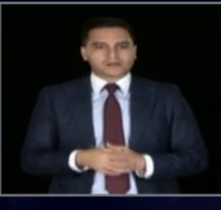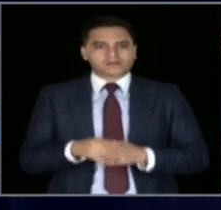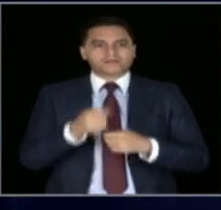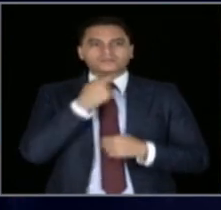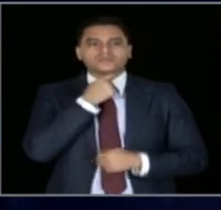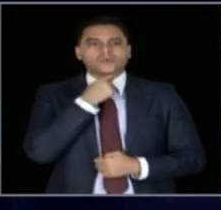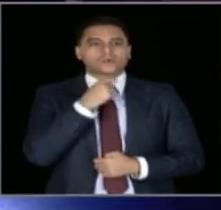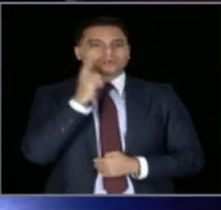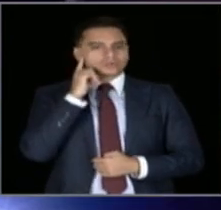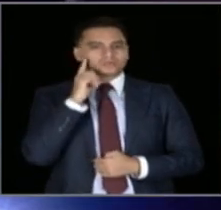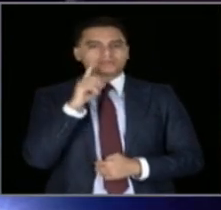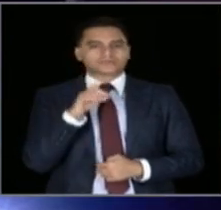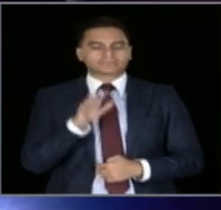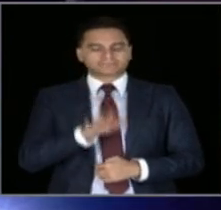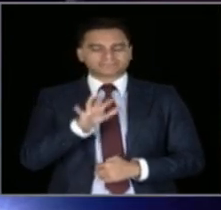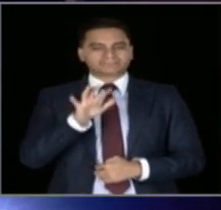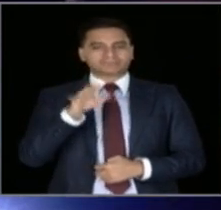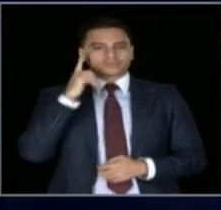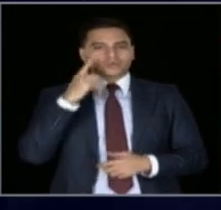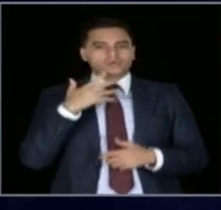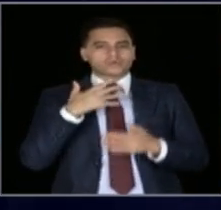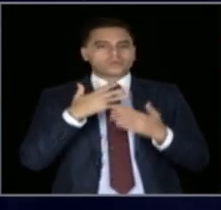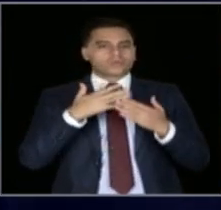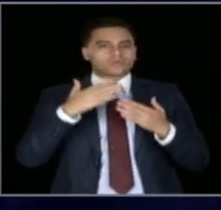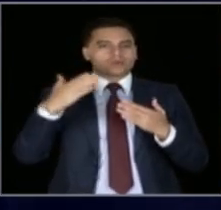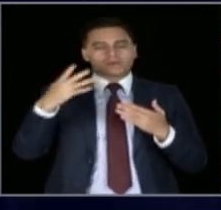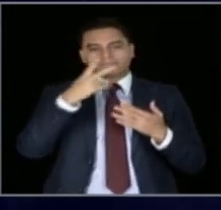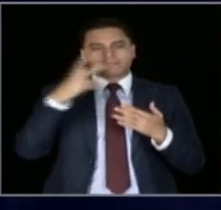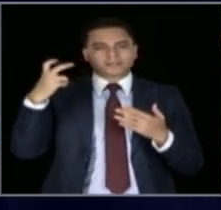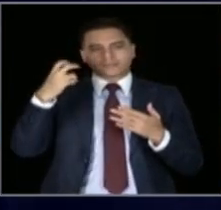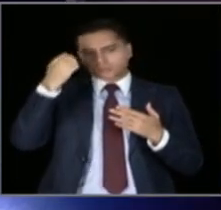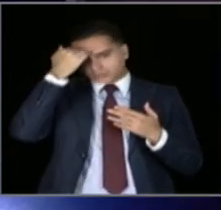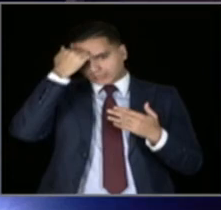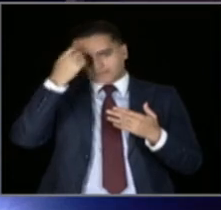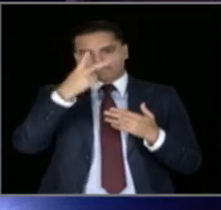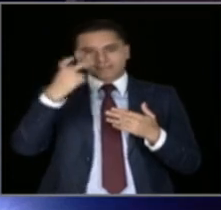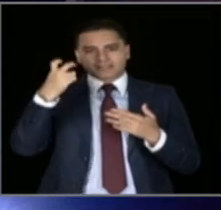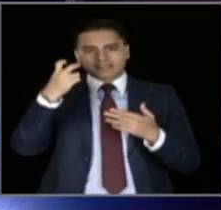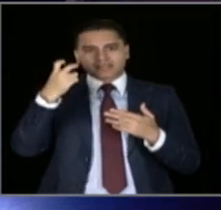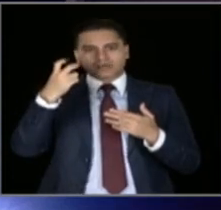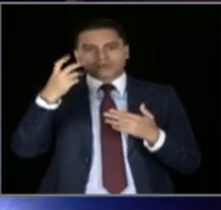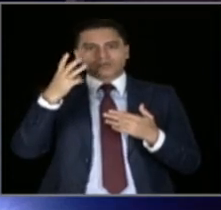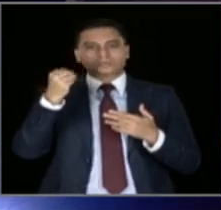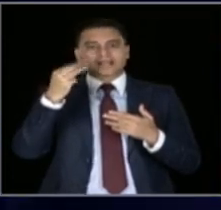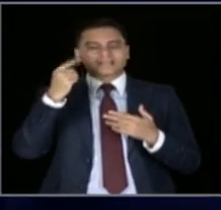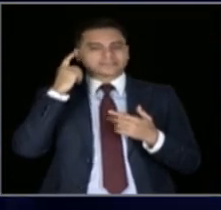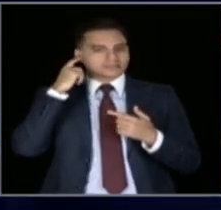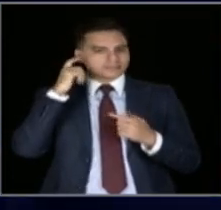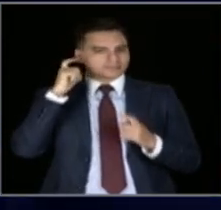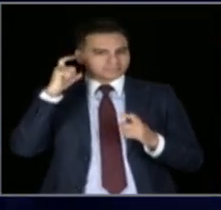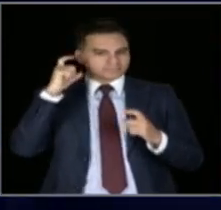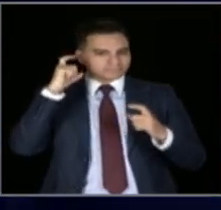بيطلق ذبذبة بتصل إلى 230 ديسيبل، خاصة